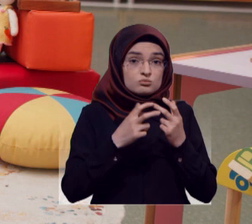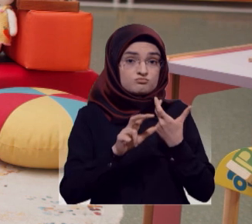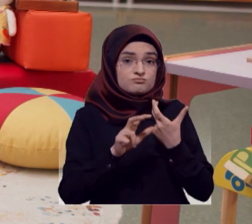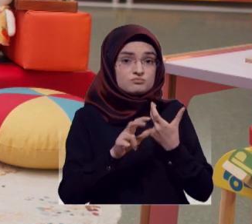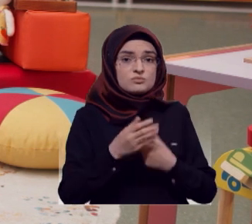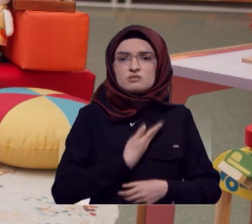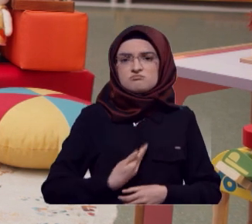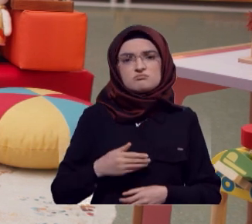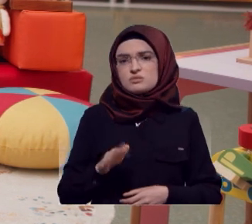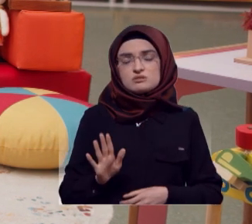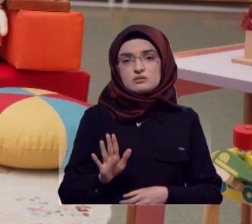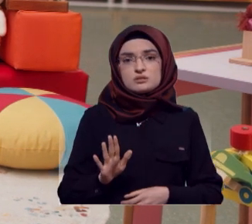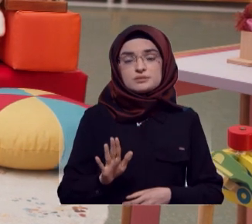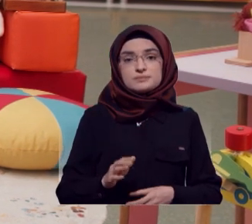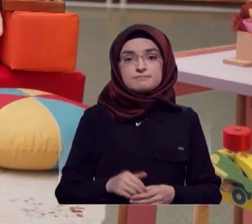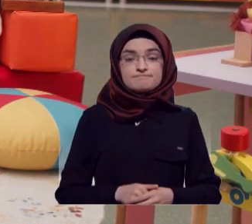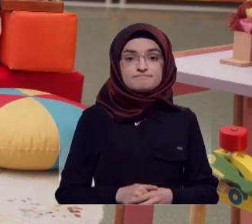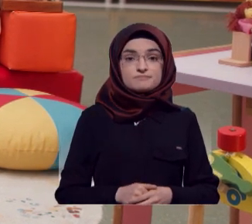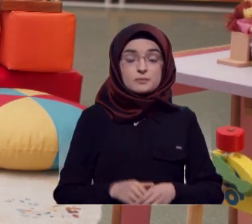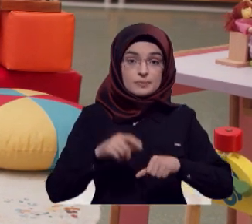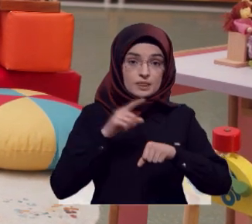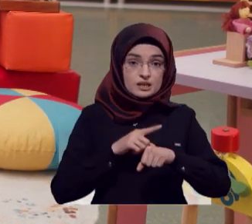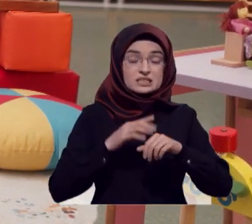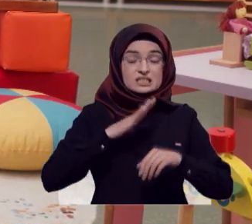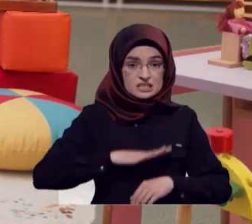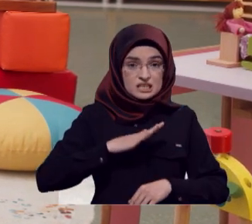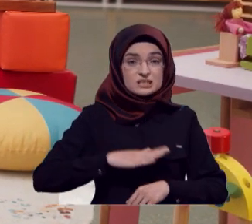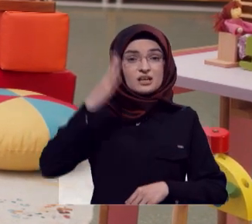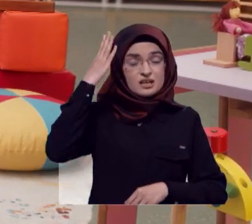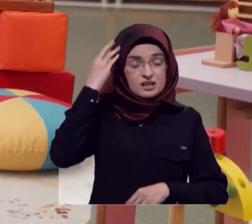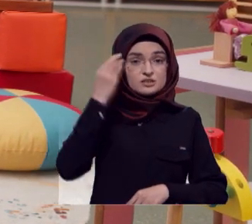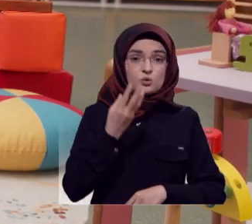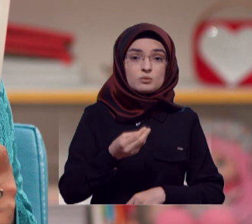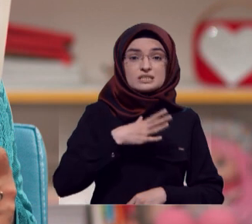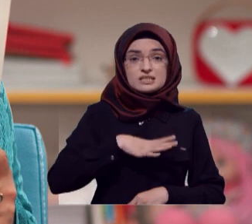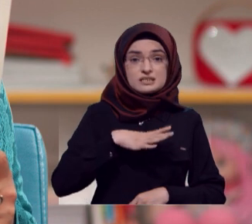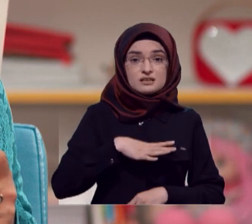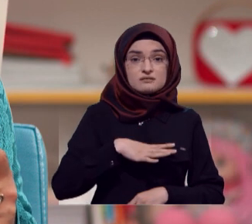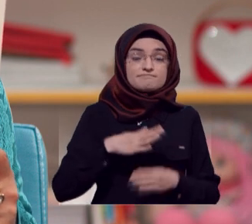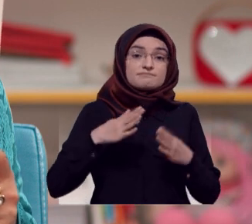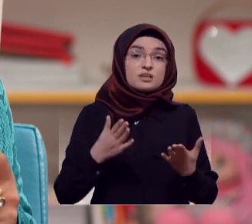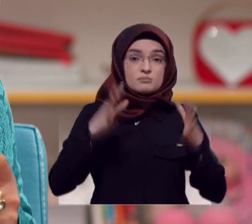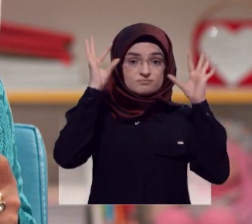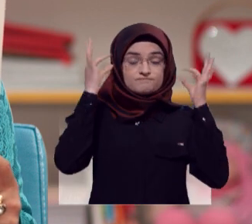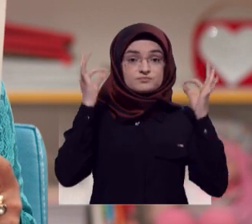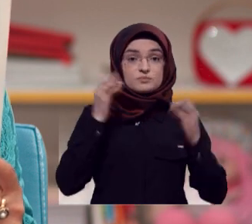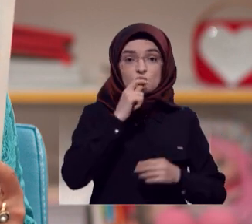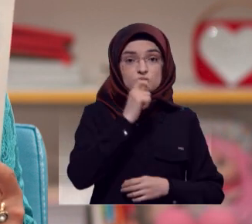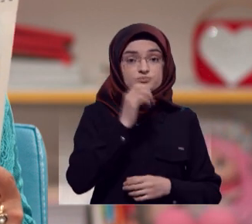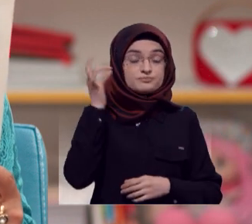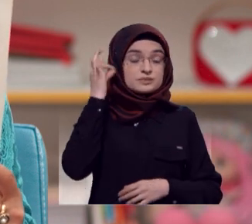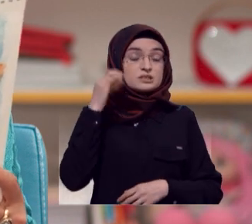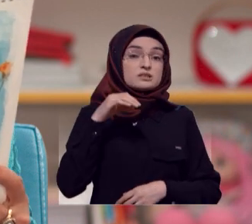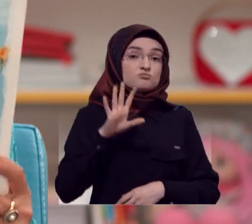de rahatsız olurlardı. Sakin ve anlayışlı olmasını isterlerdi. Ama Süslü'ye laf anlatmak çok